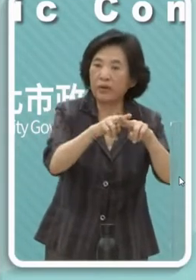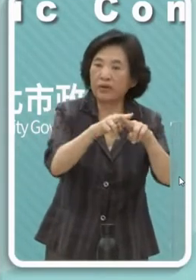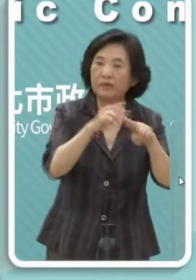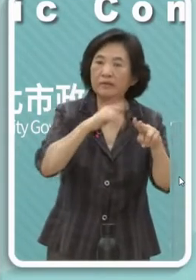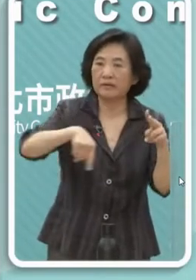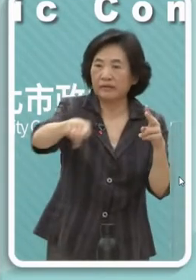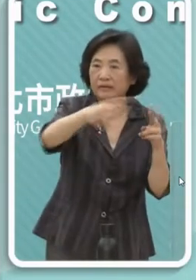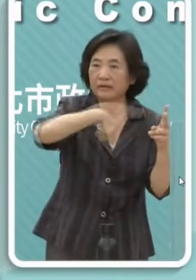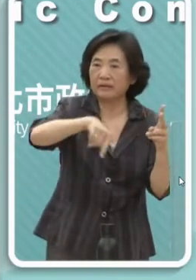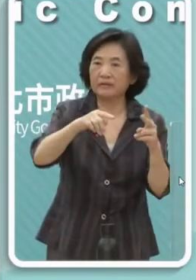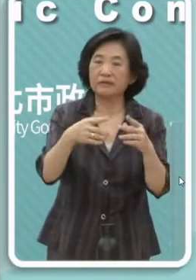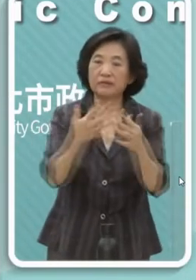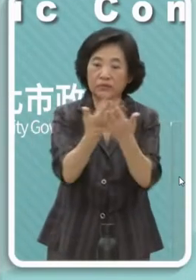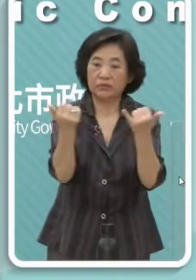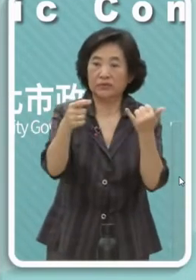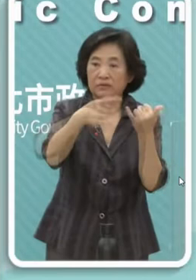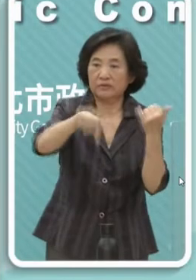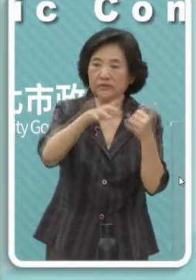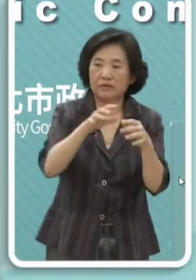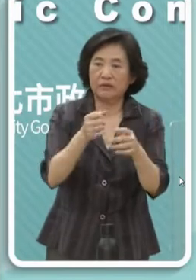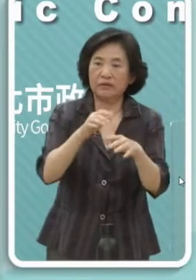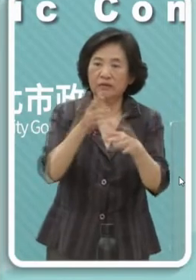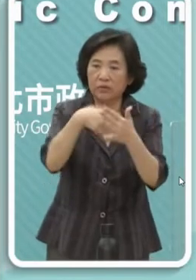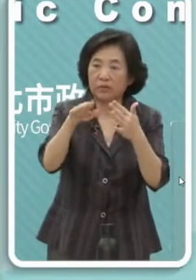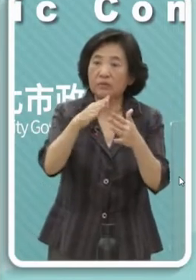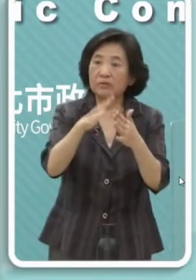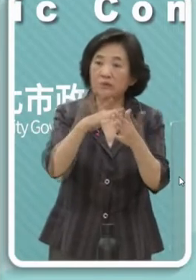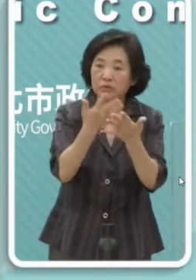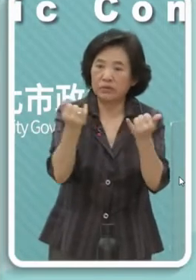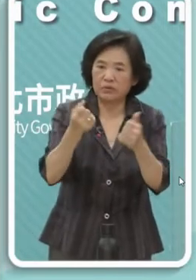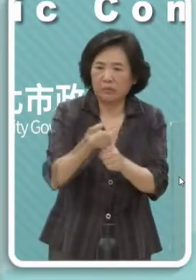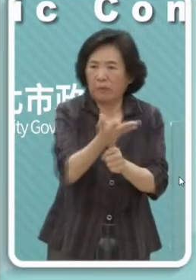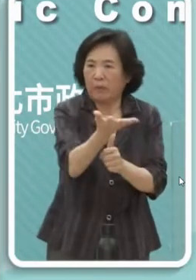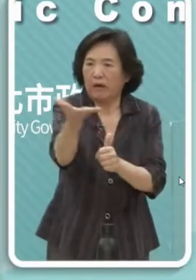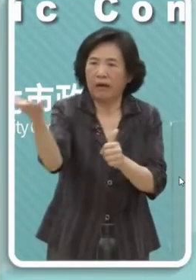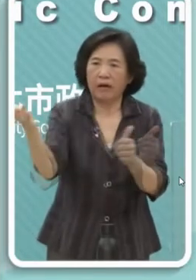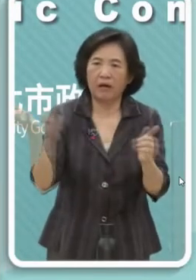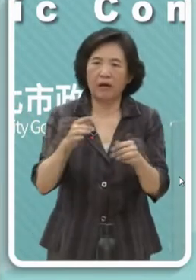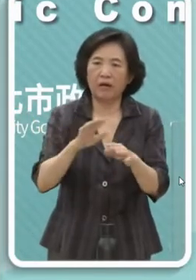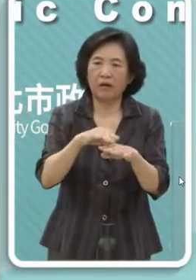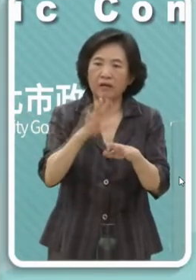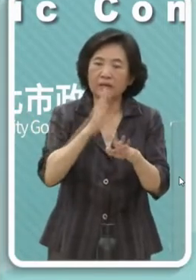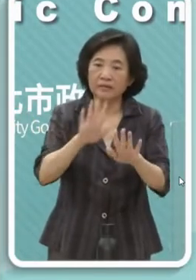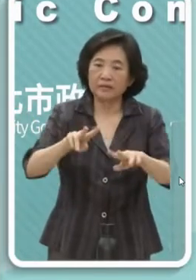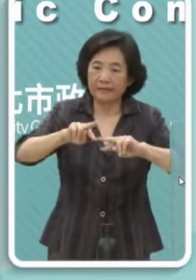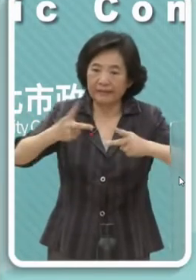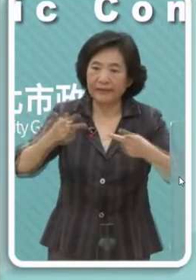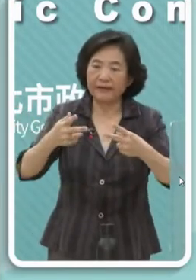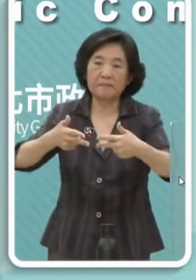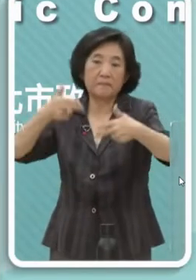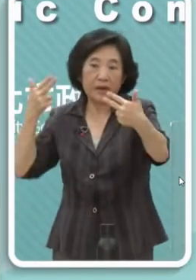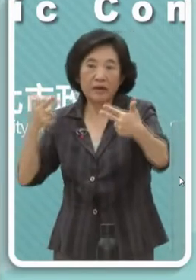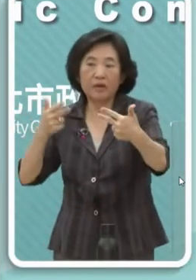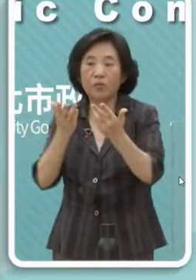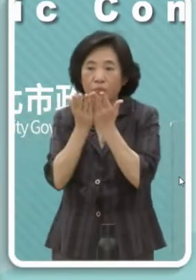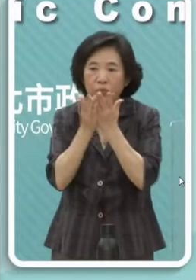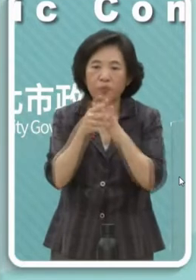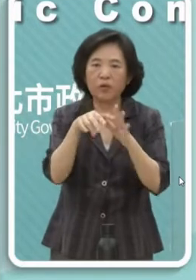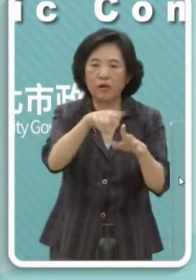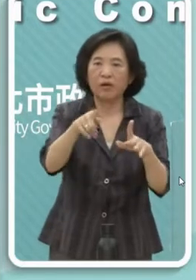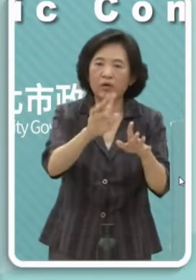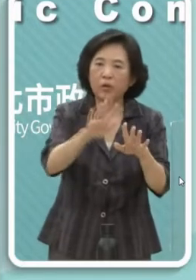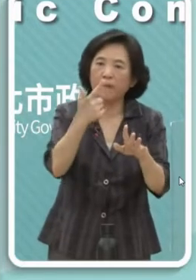的学童间的这种传播还是有那个压制的效果了。所以你看看哦，我们